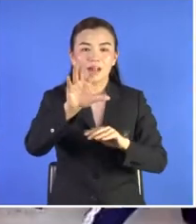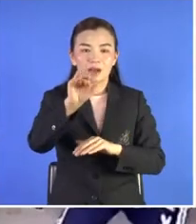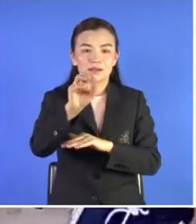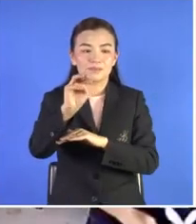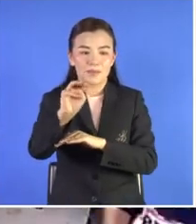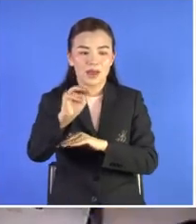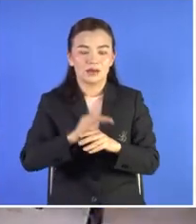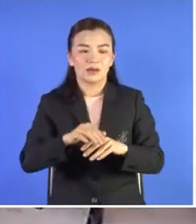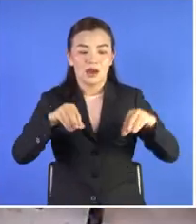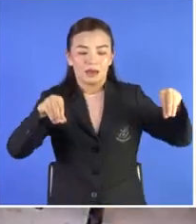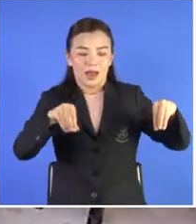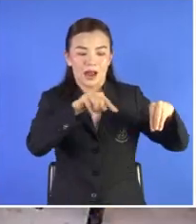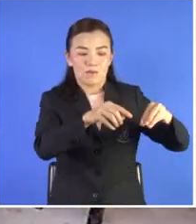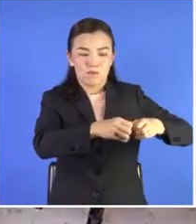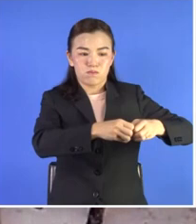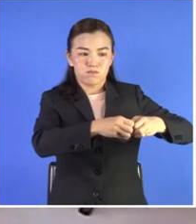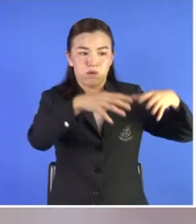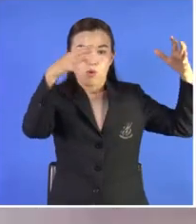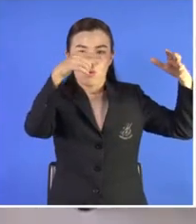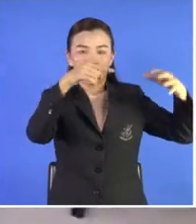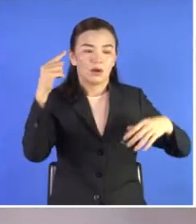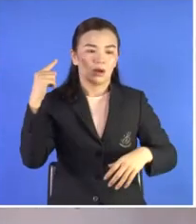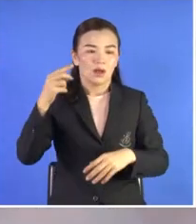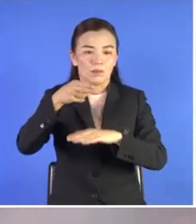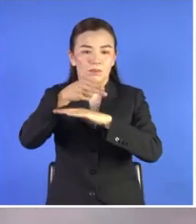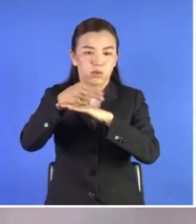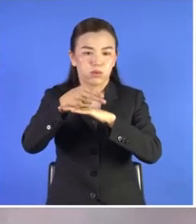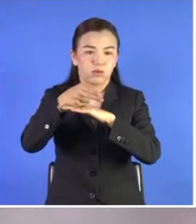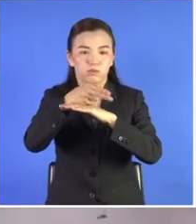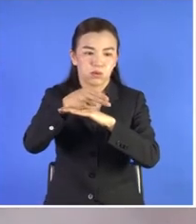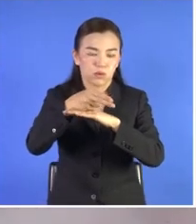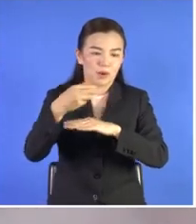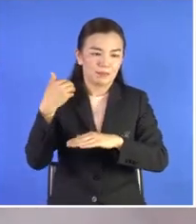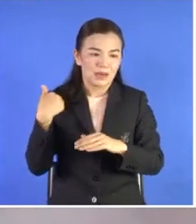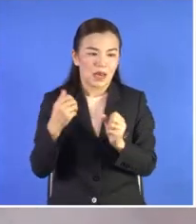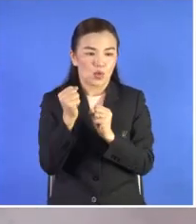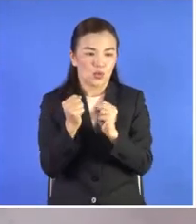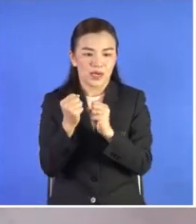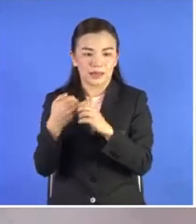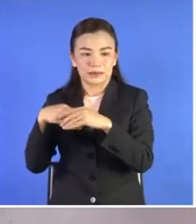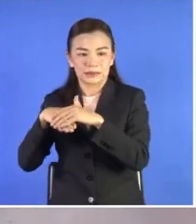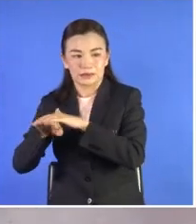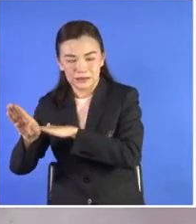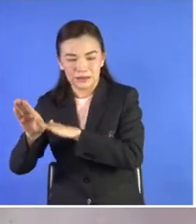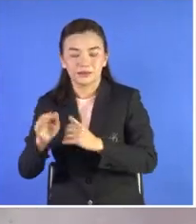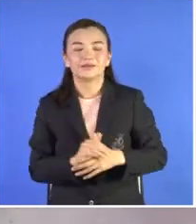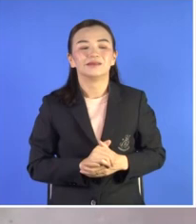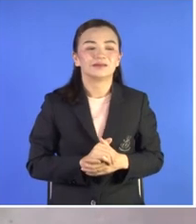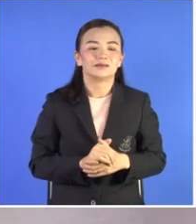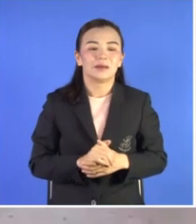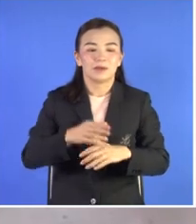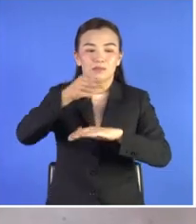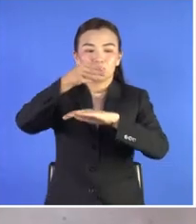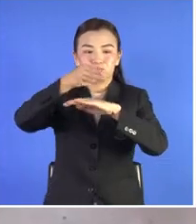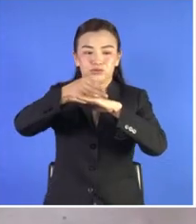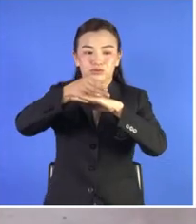แรงระเบิดเนี่ยสะเทือนจนกล้องนี่สั่นเลยคนในร้านต่างวิ่งหนีนะครับหนีตายกันอลหม่านแล้วก็มีกล้องวงจรปิดของห